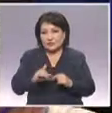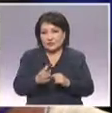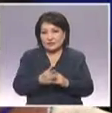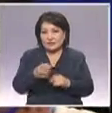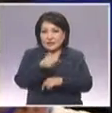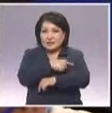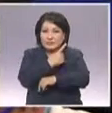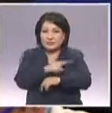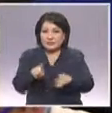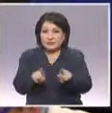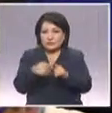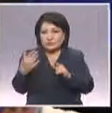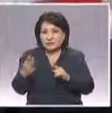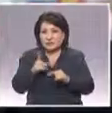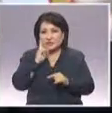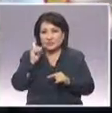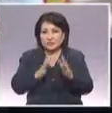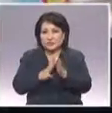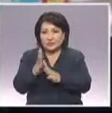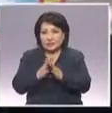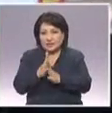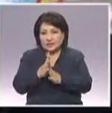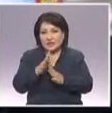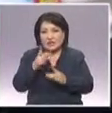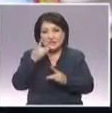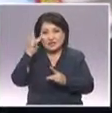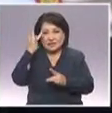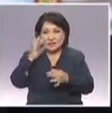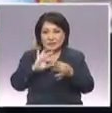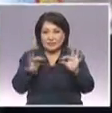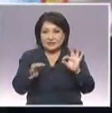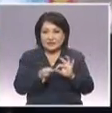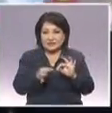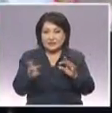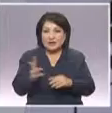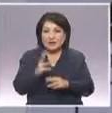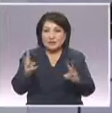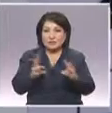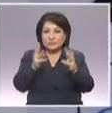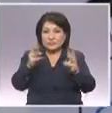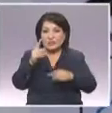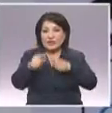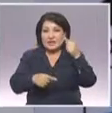Нанкинде жасөспірімдердің екінші жазғы олимпиадасының алауы тұтанып жатыр. Бұл жөнінде келесі